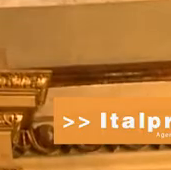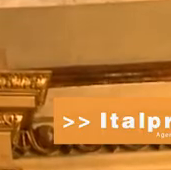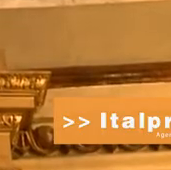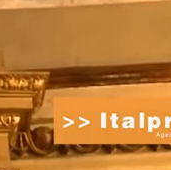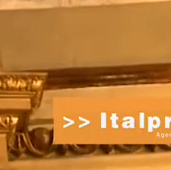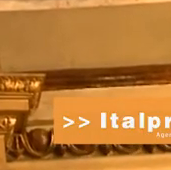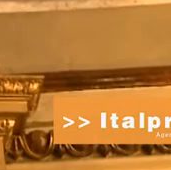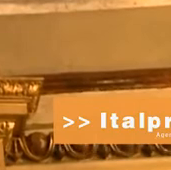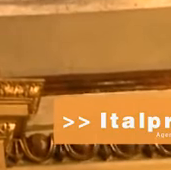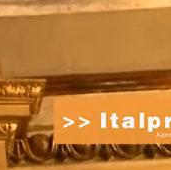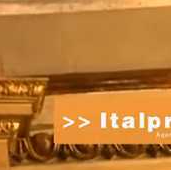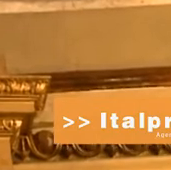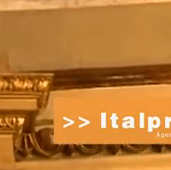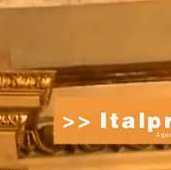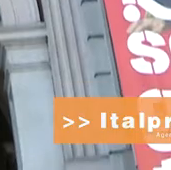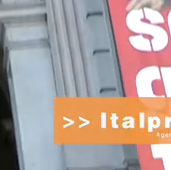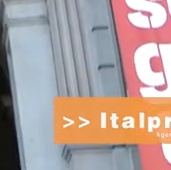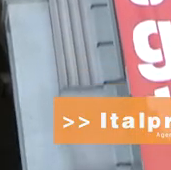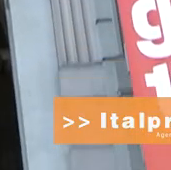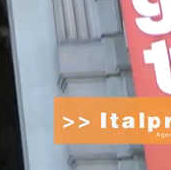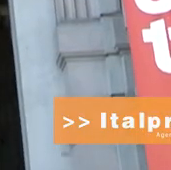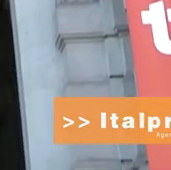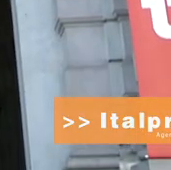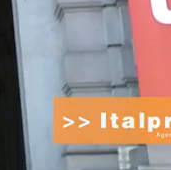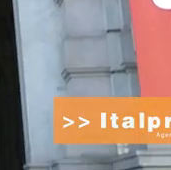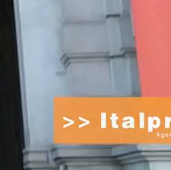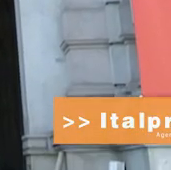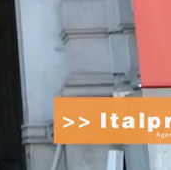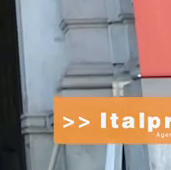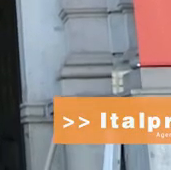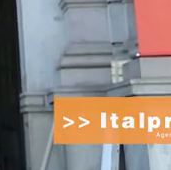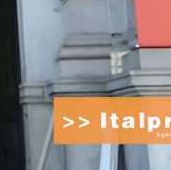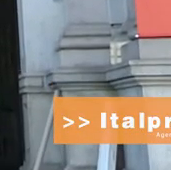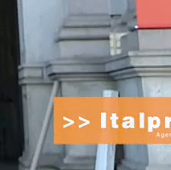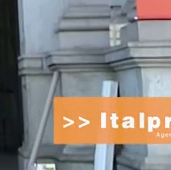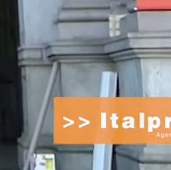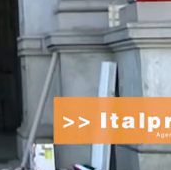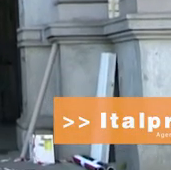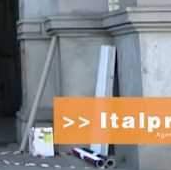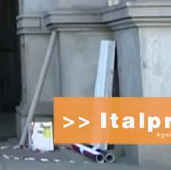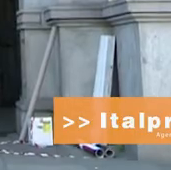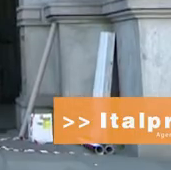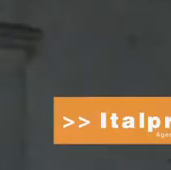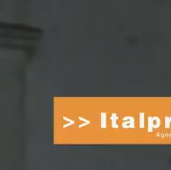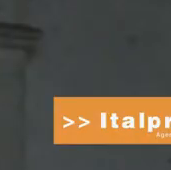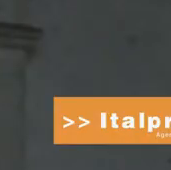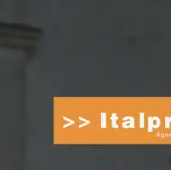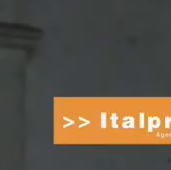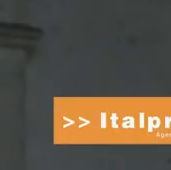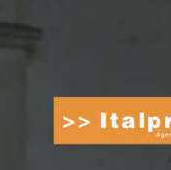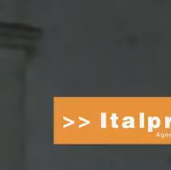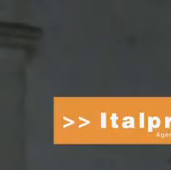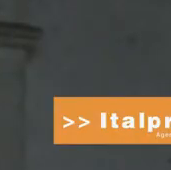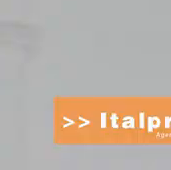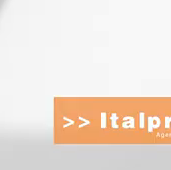veniva proclamato il regno d'italia un anniversario che il museo del risorgimento ha deciso di celebrare con la presentazione del suo nuovo